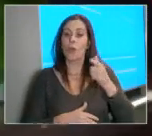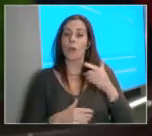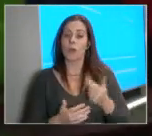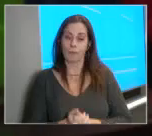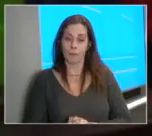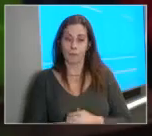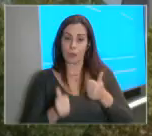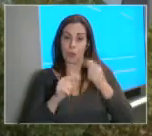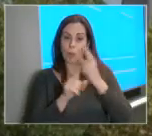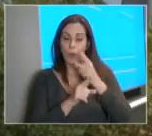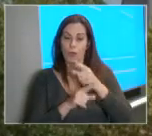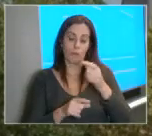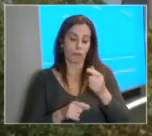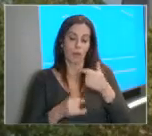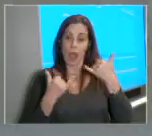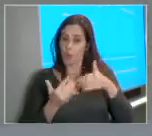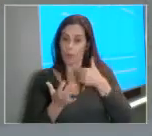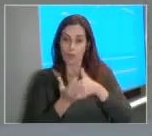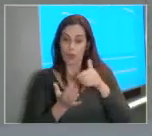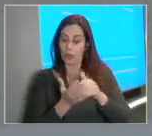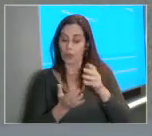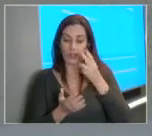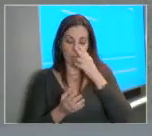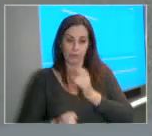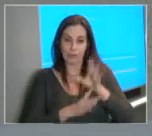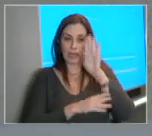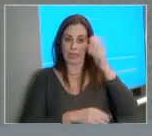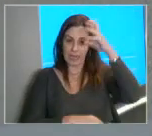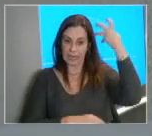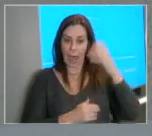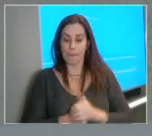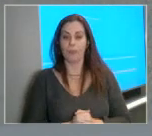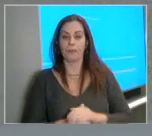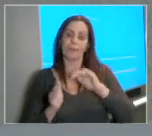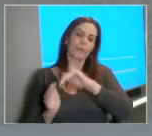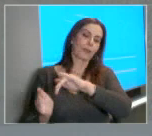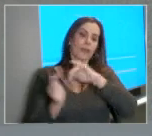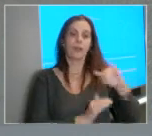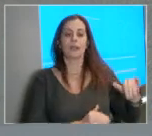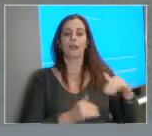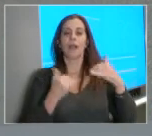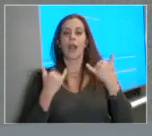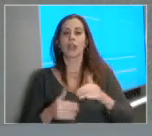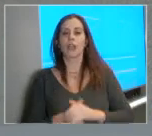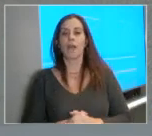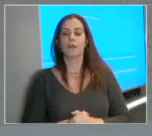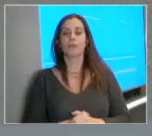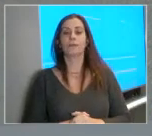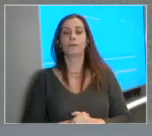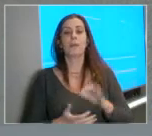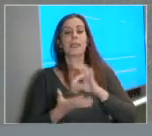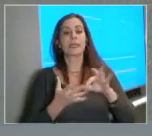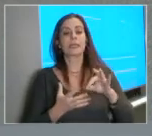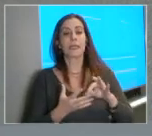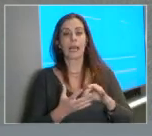במועמדות הדמוקרטית לנשיאות. היום יימשך הליך ההדחה. טוב, שימו לב לעניין הבא. דובר משרד